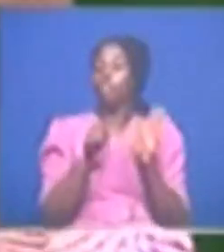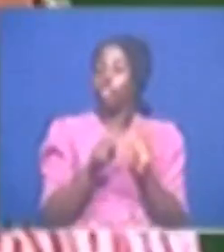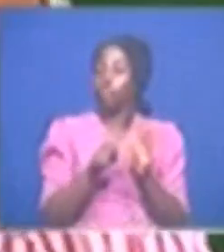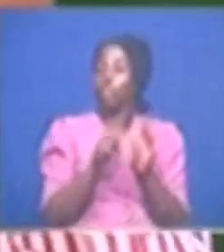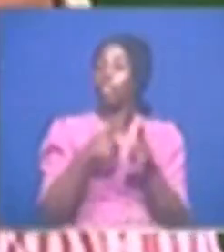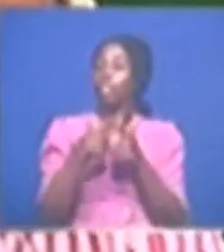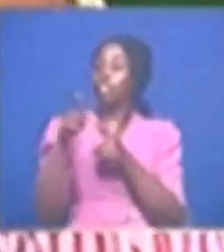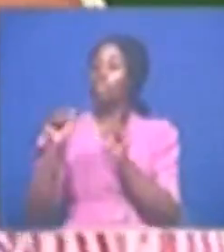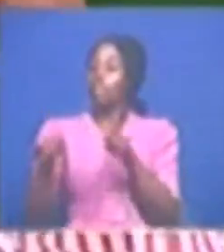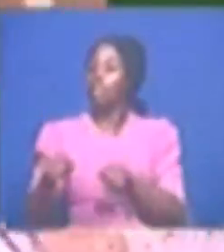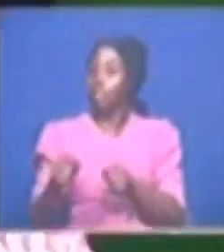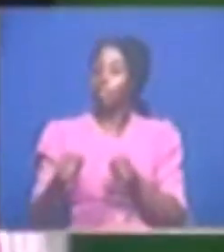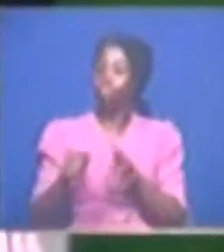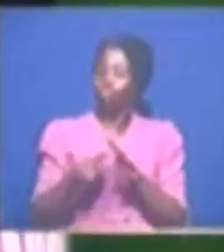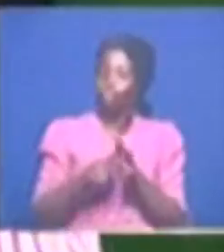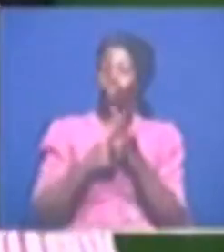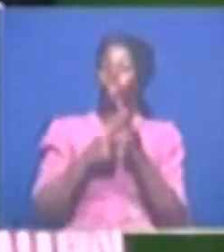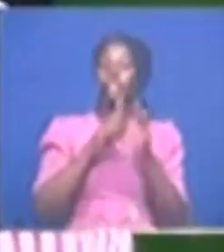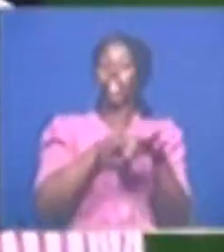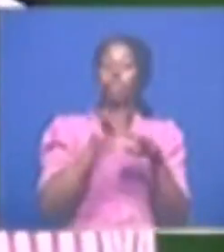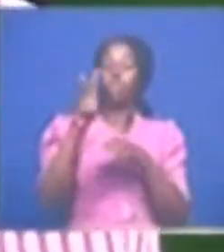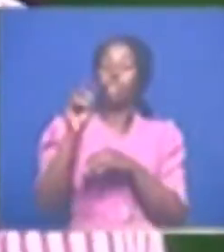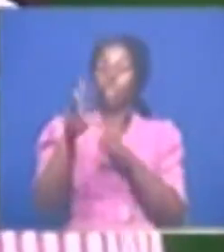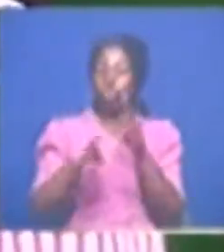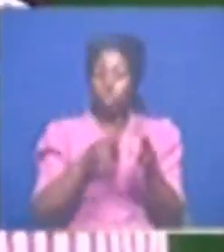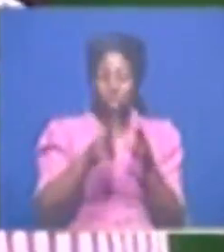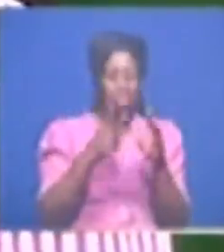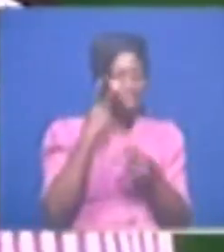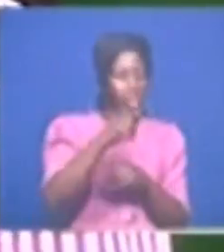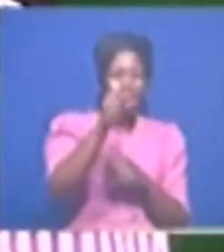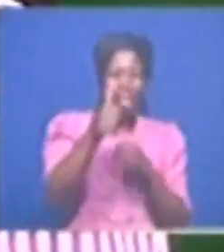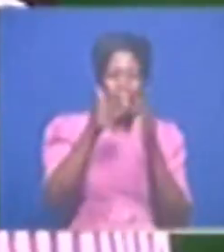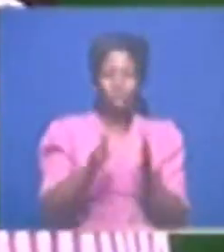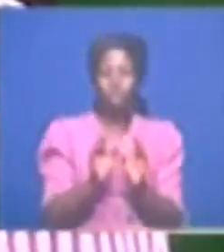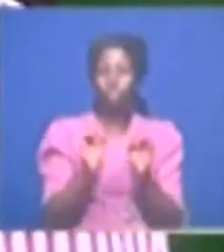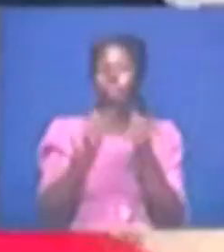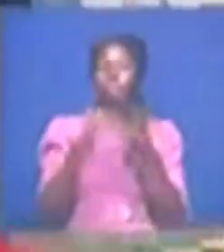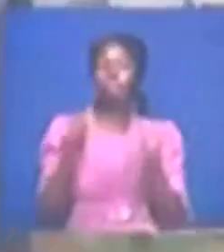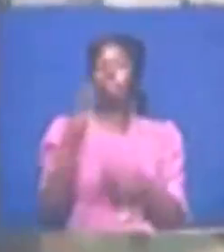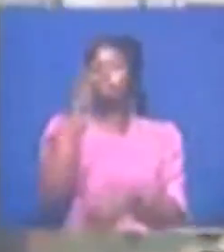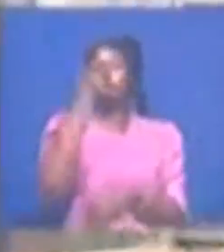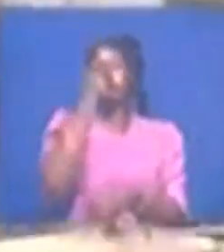Inapofika 2022 hatuoni mtu mwingine, ni William Samoei Ruto.